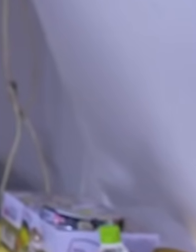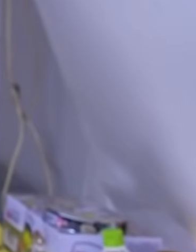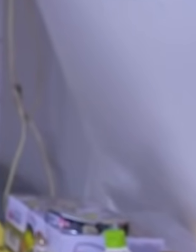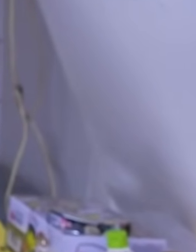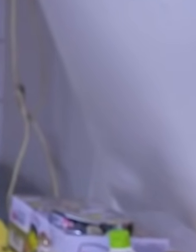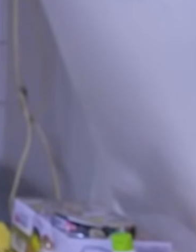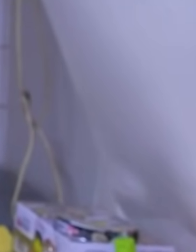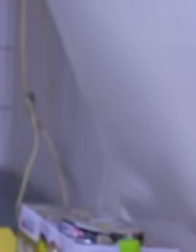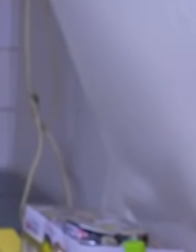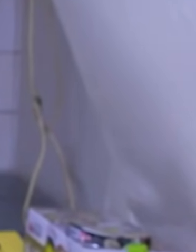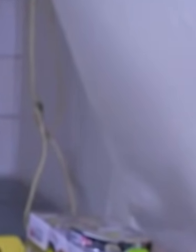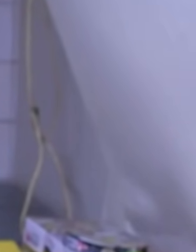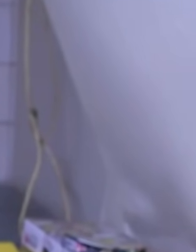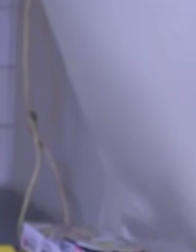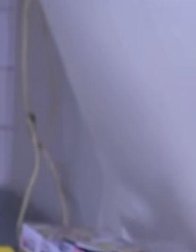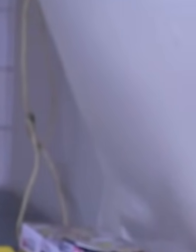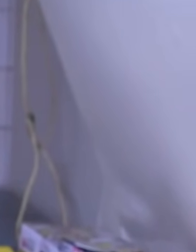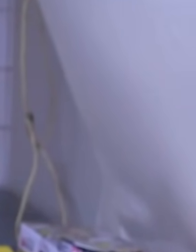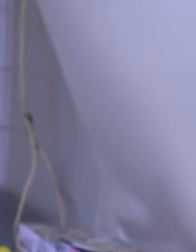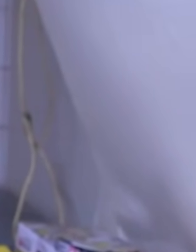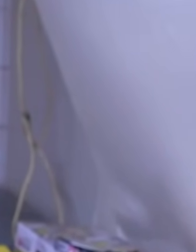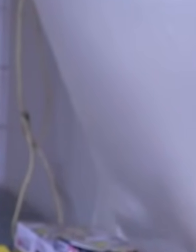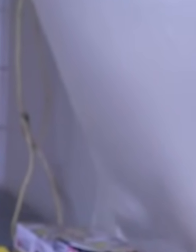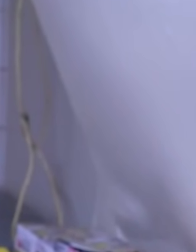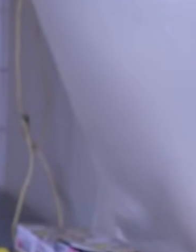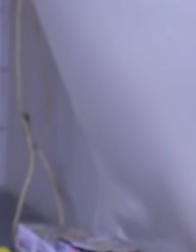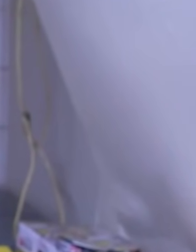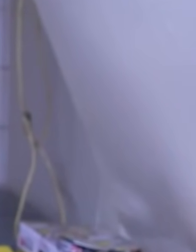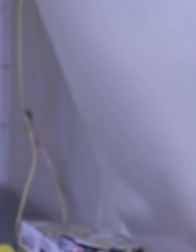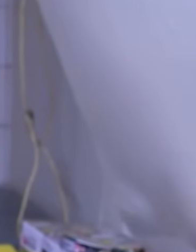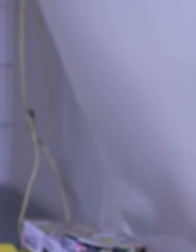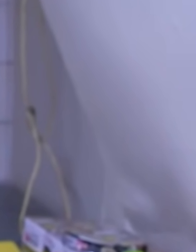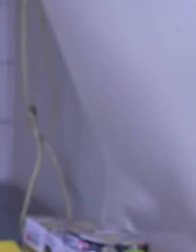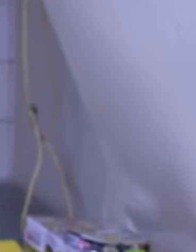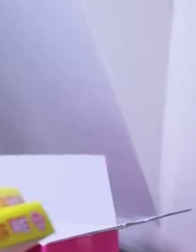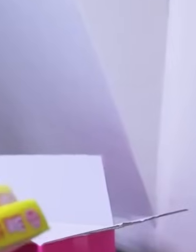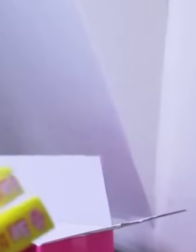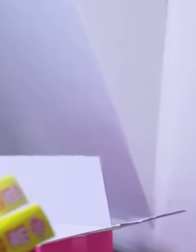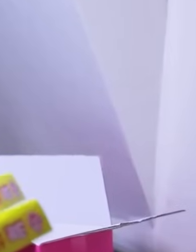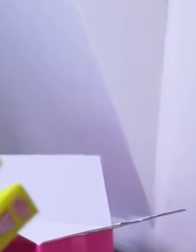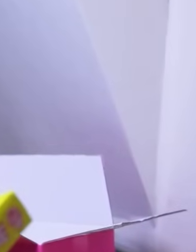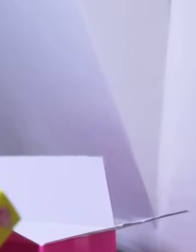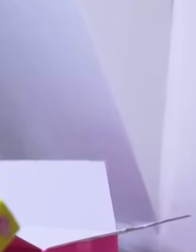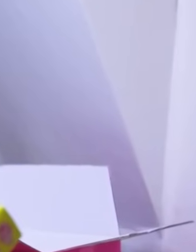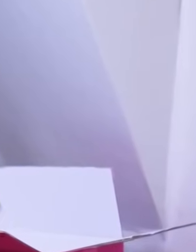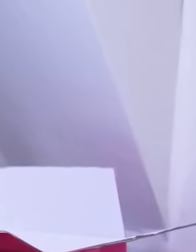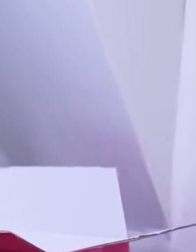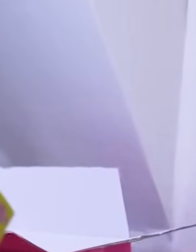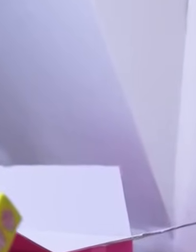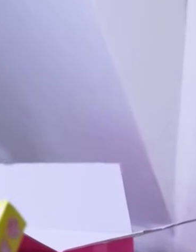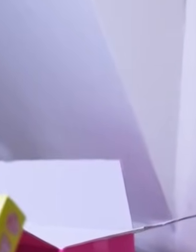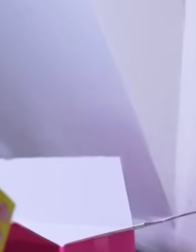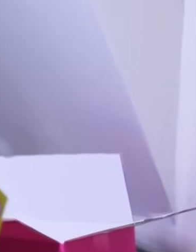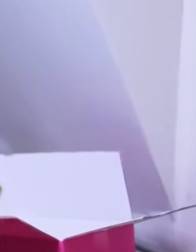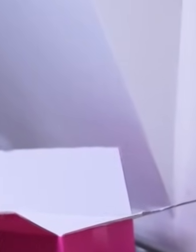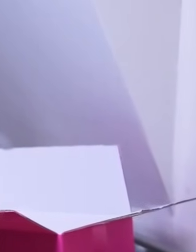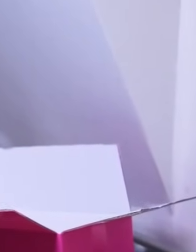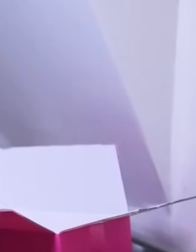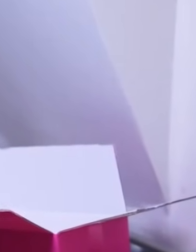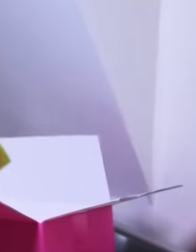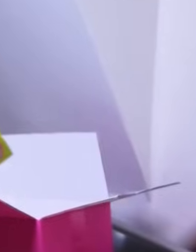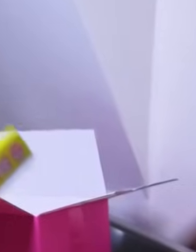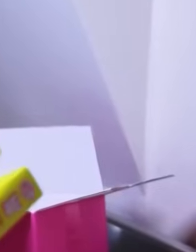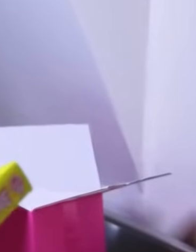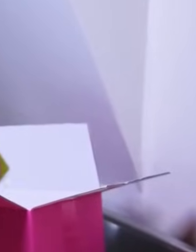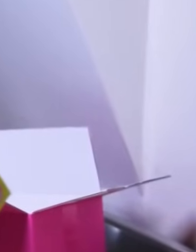그러세요. 뭐 이거는 꿈에서 생각지도 못했는데 받으니까 기분이 좋아요. 소고기 짜장을 원래 좋아해,